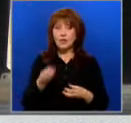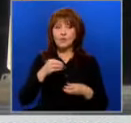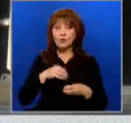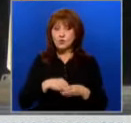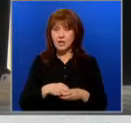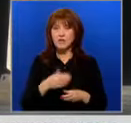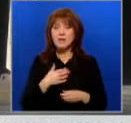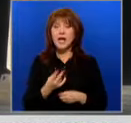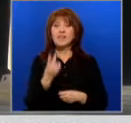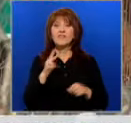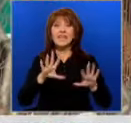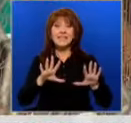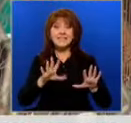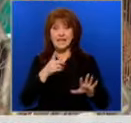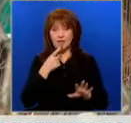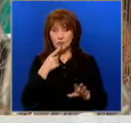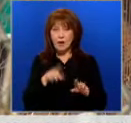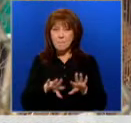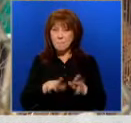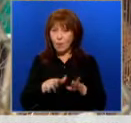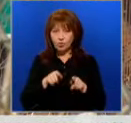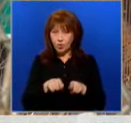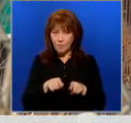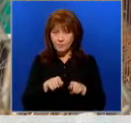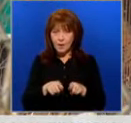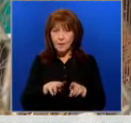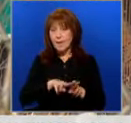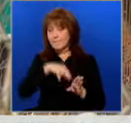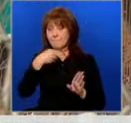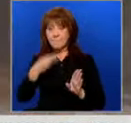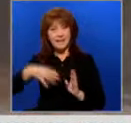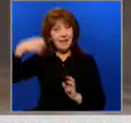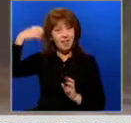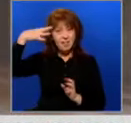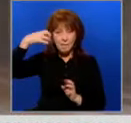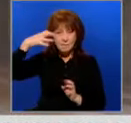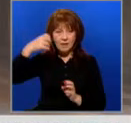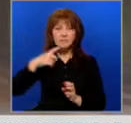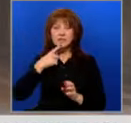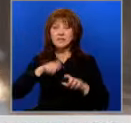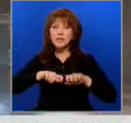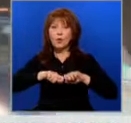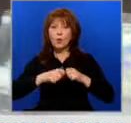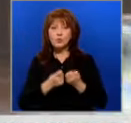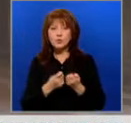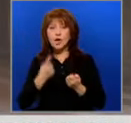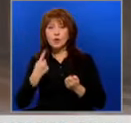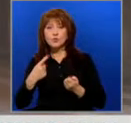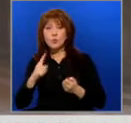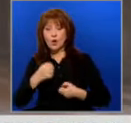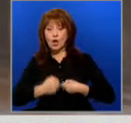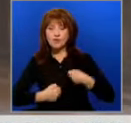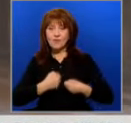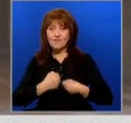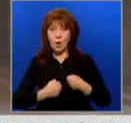имало 2010 година подобен инцидент, паднало е осветително тяло и е контузило друг водач